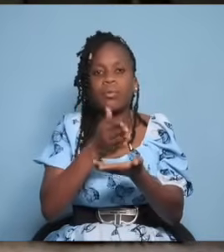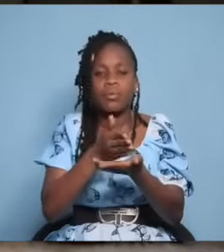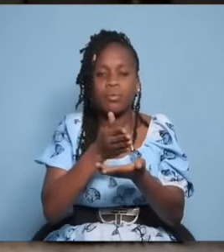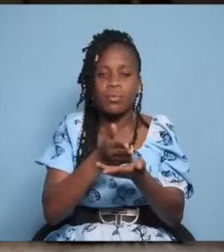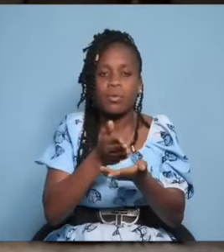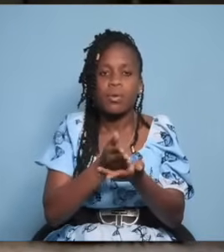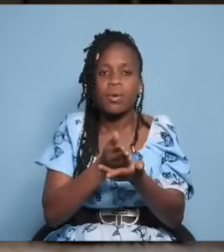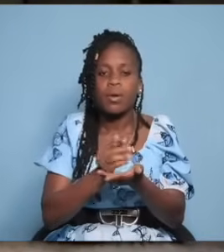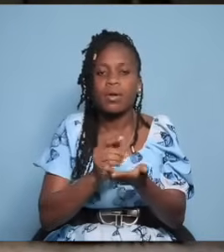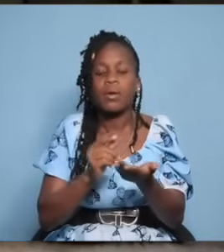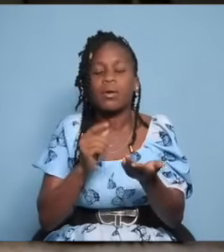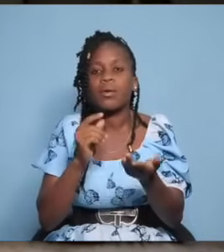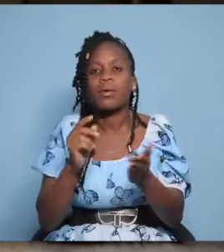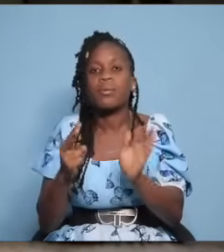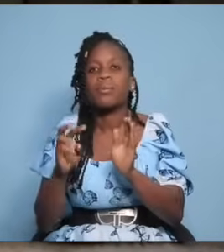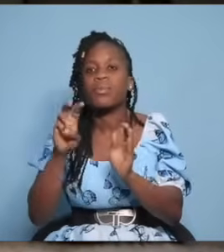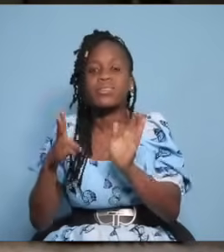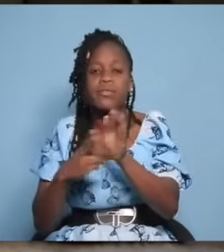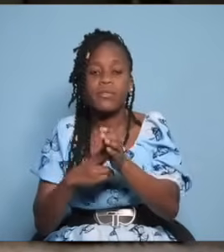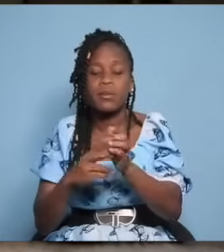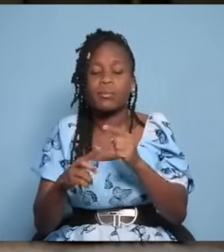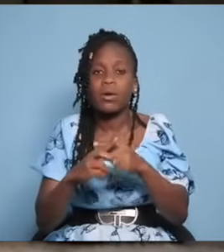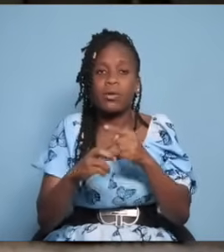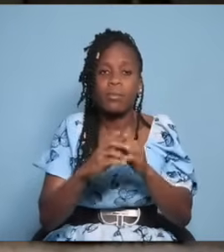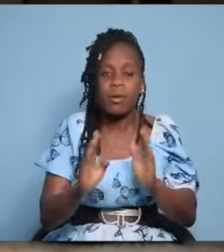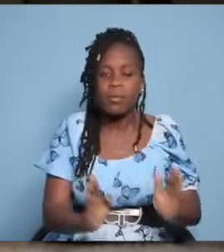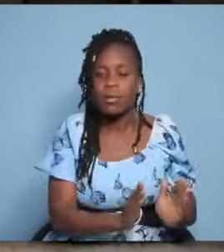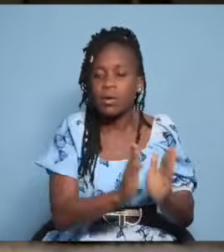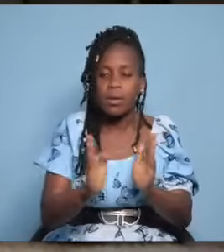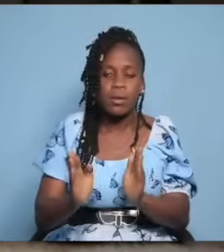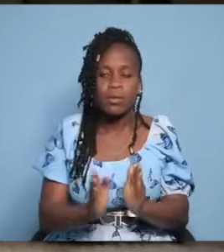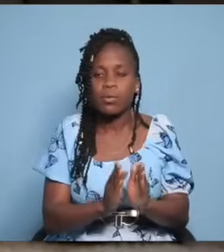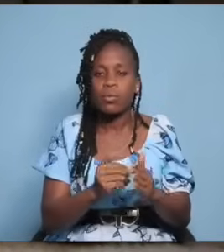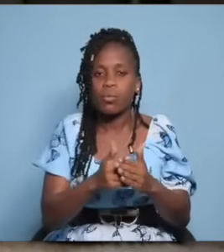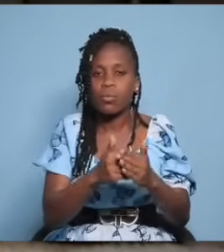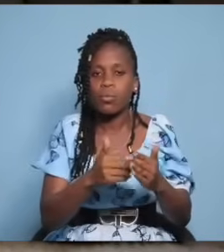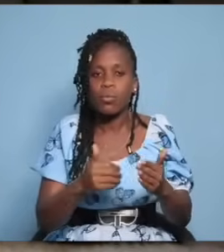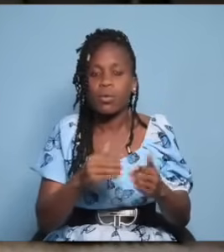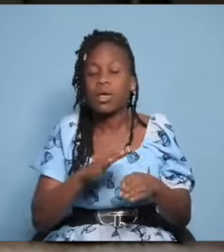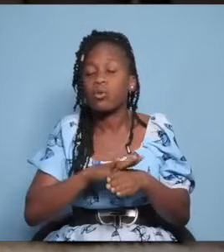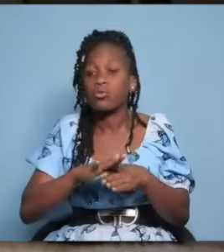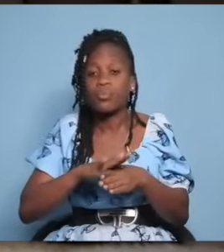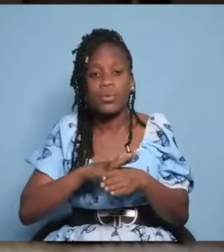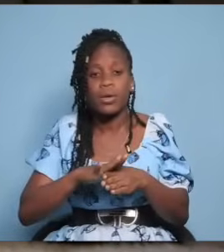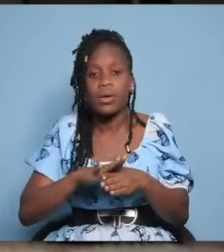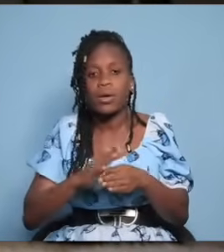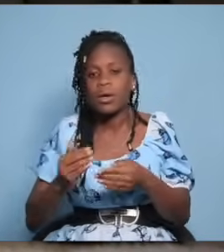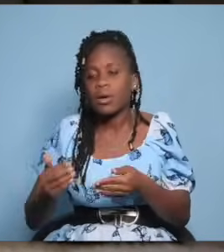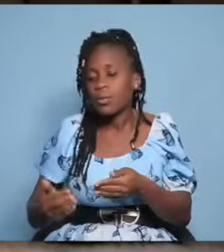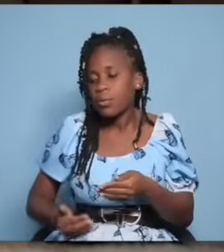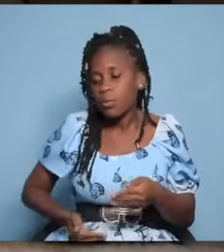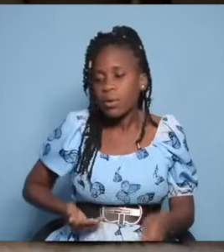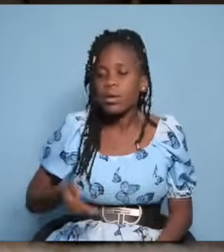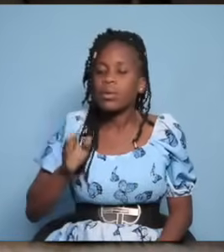Rais Yoweri Kaguta Museveni aliuandaa kwa ajili au huwa anautumia kukutana na wageni wake wote